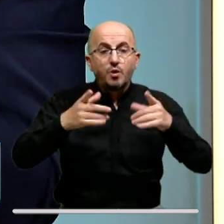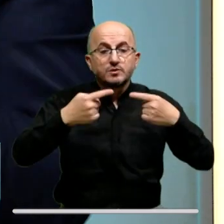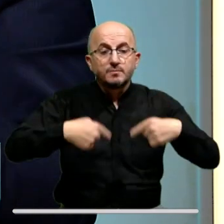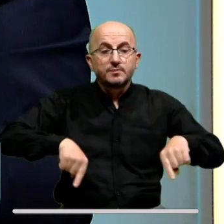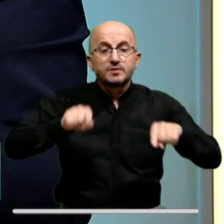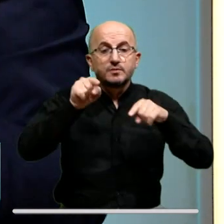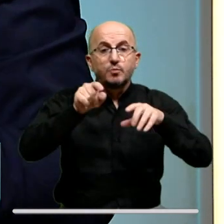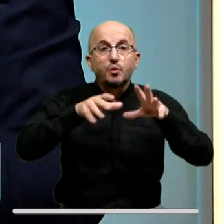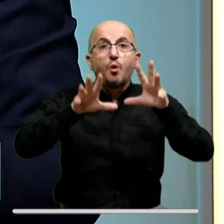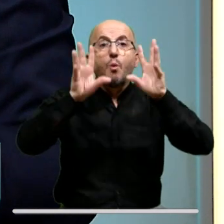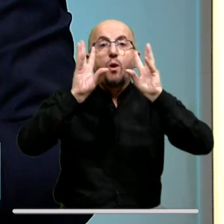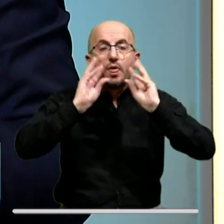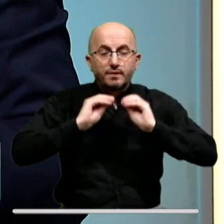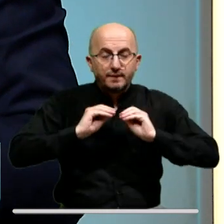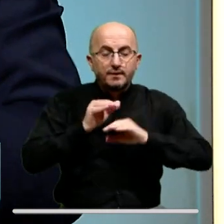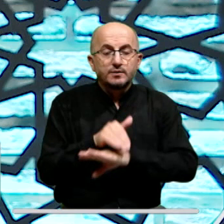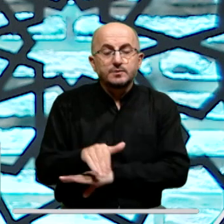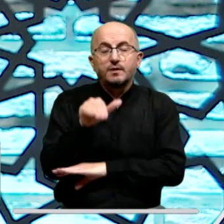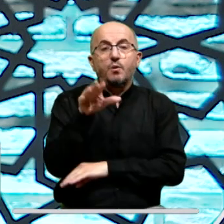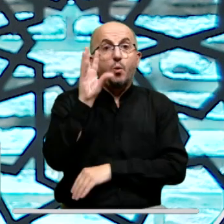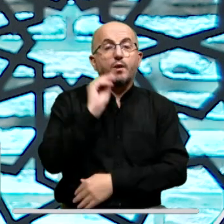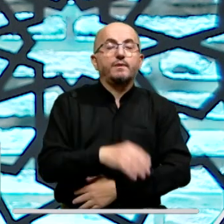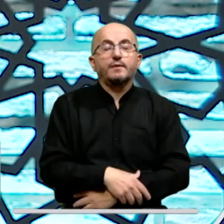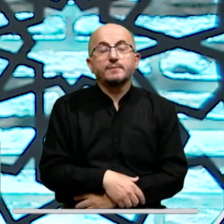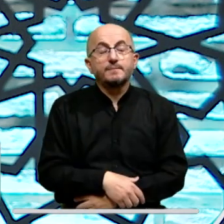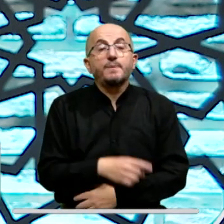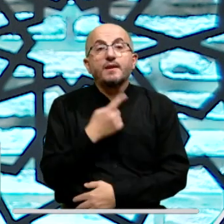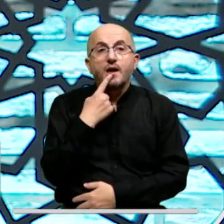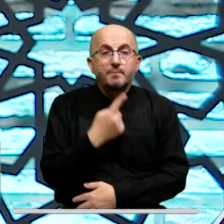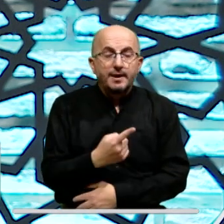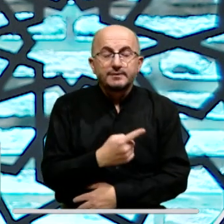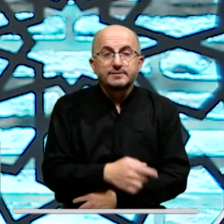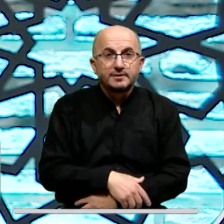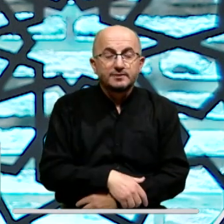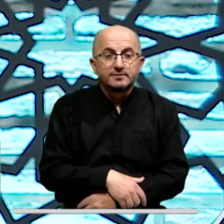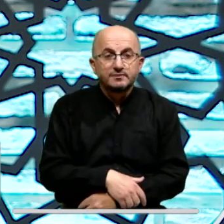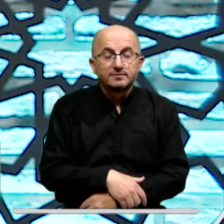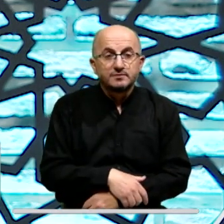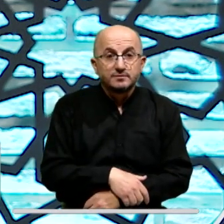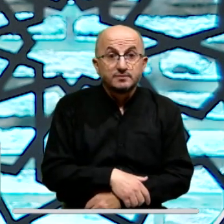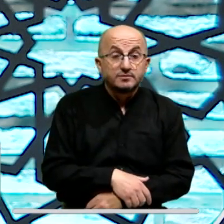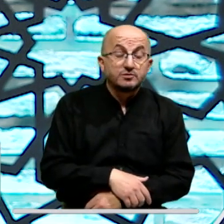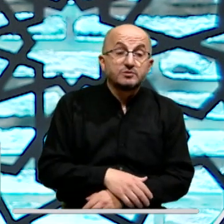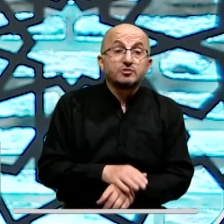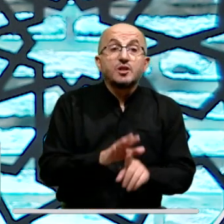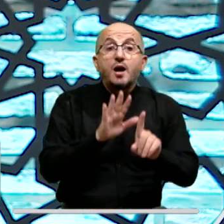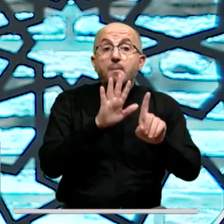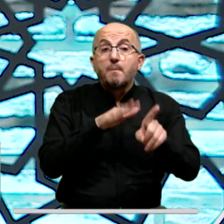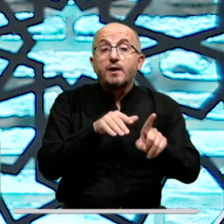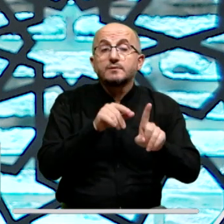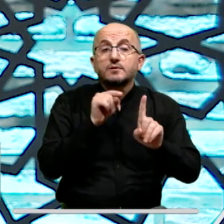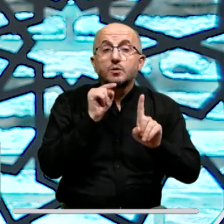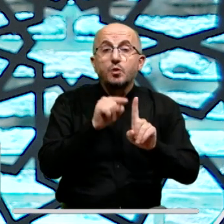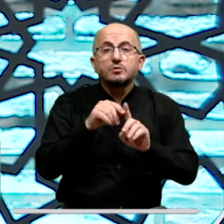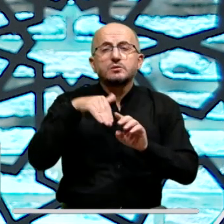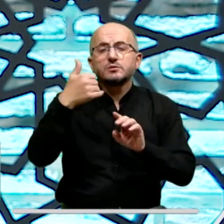bunu öğrendik, öğrenciyken. Yaşayarak öğrendik. Yaşayarak öğrendik. Demek ki dedik, yani cemaatin onun dışında